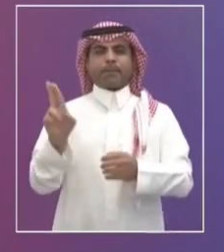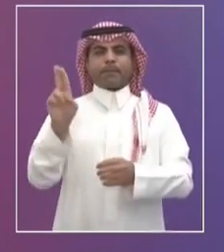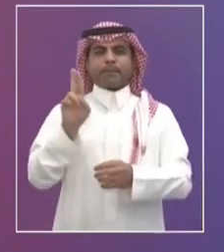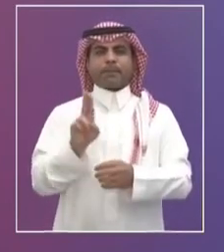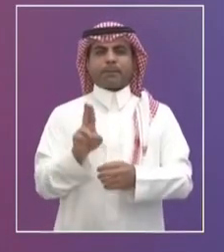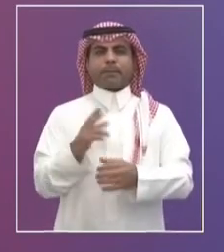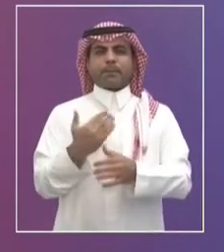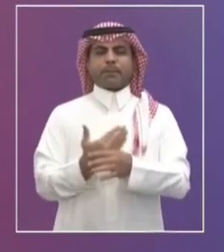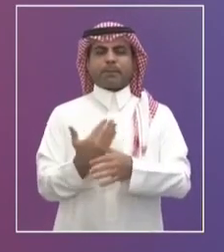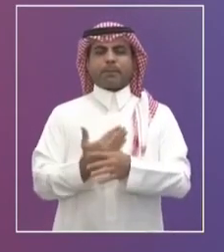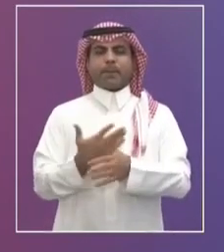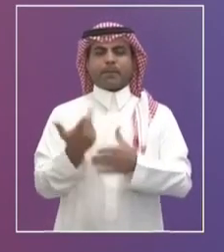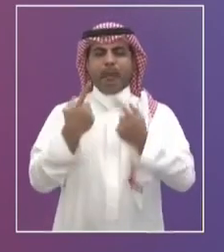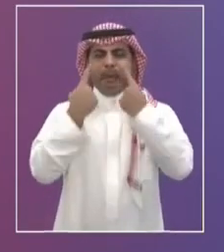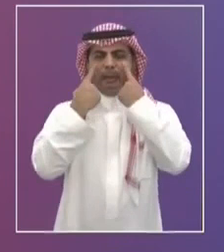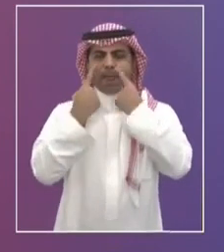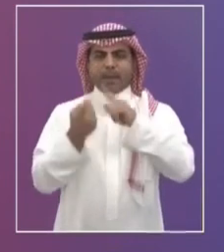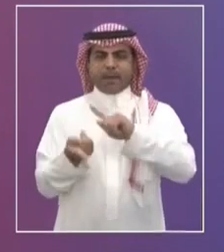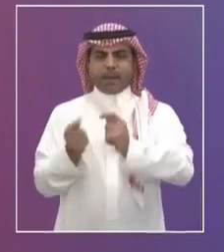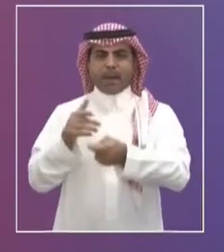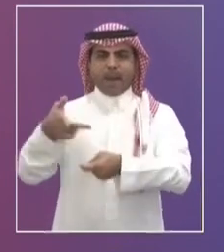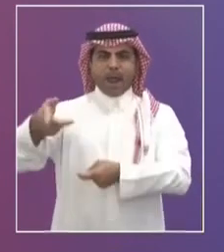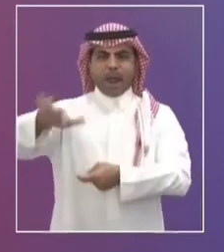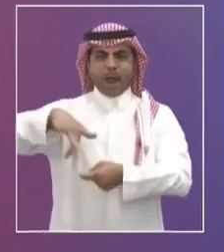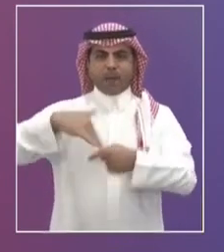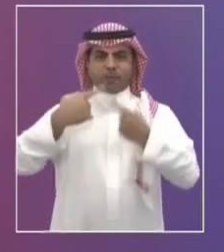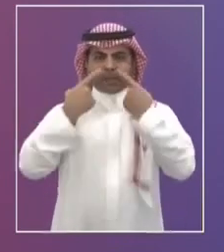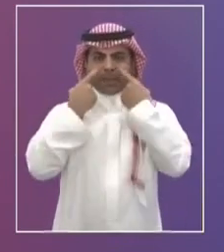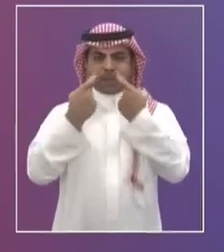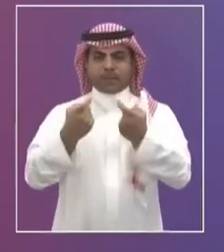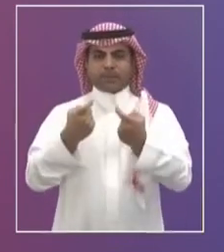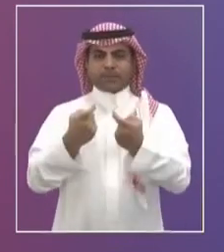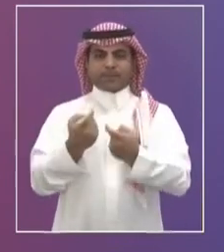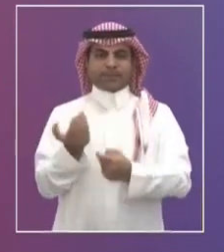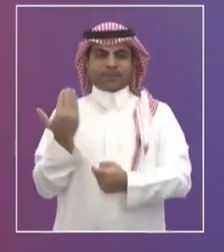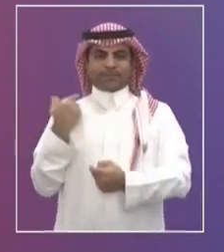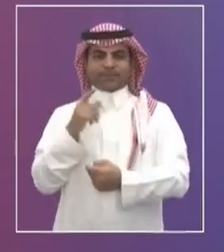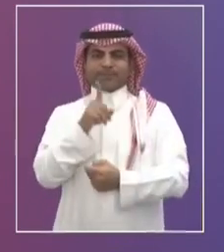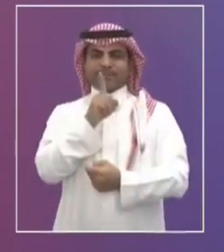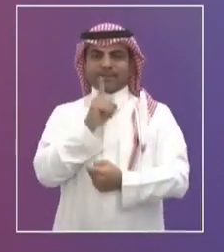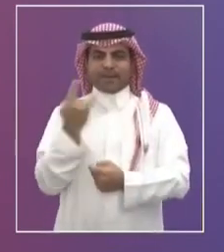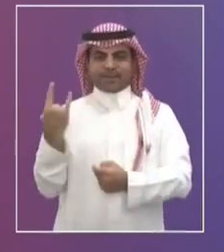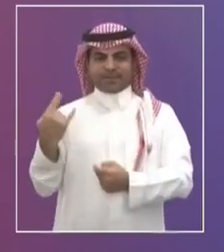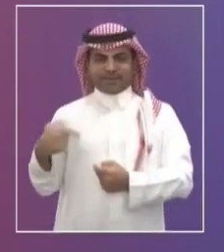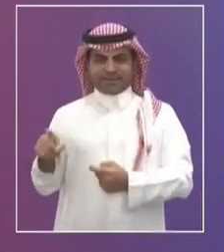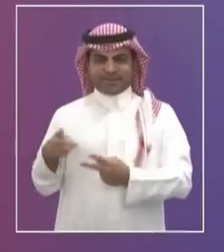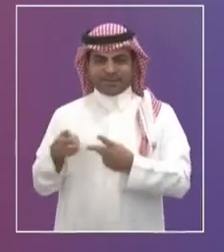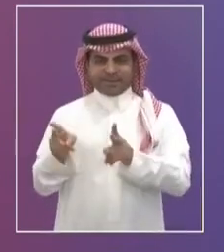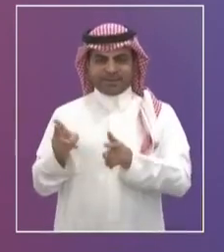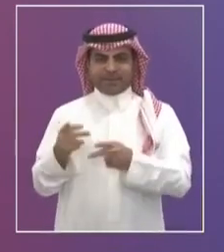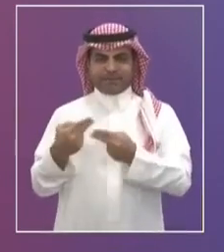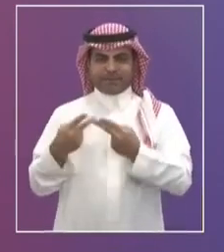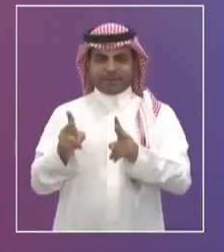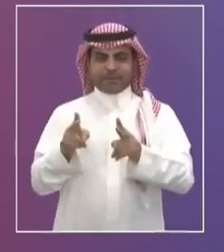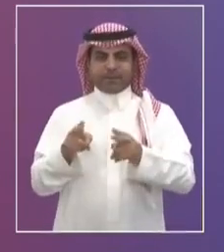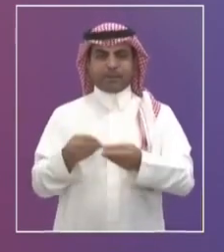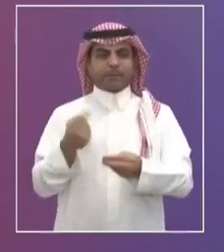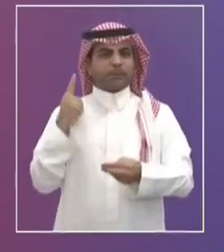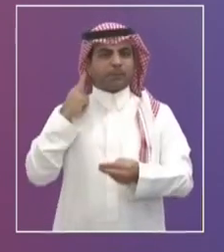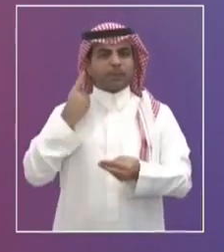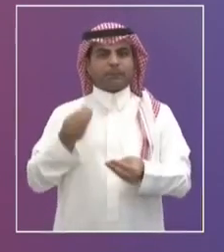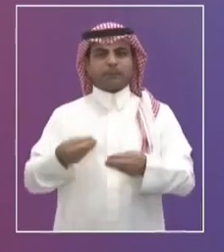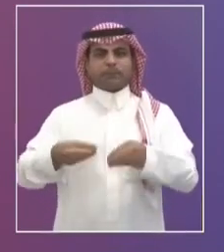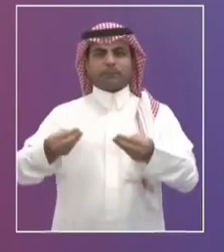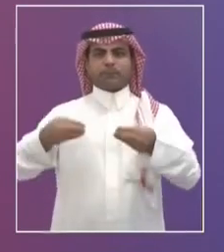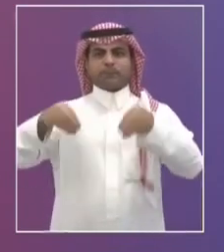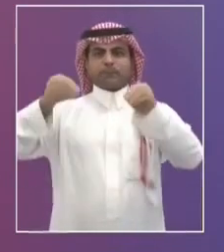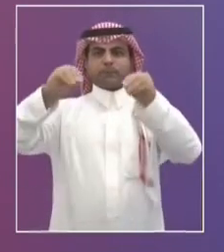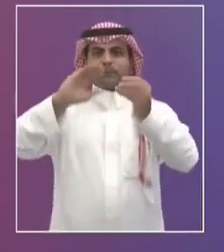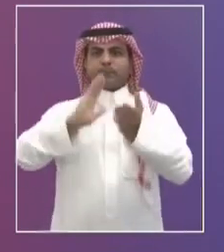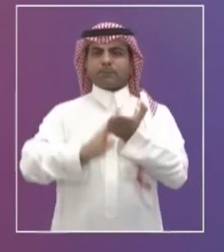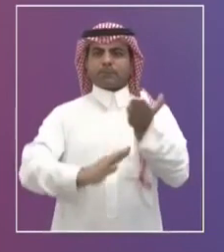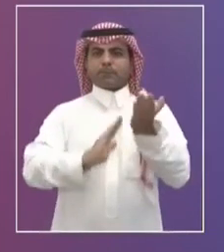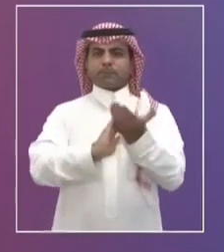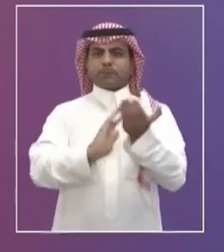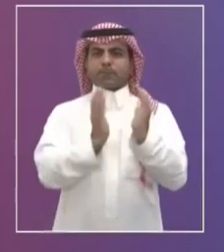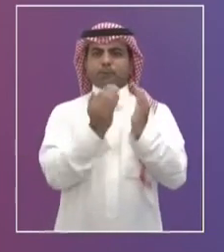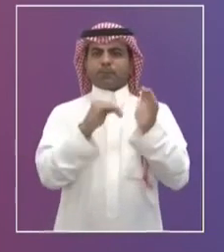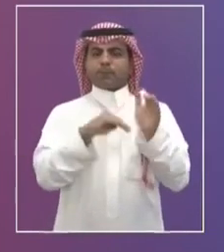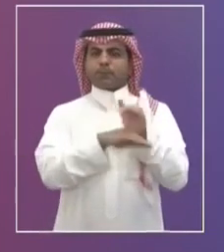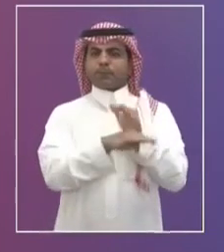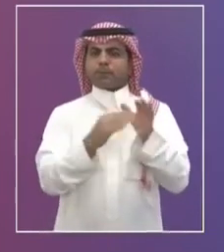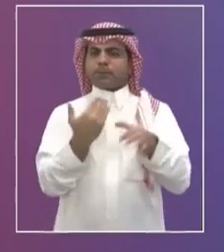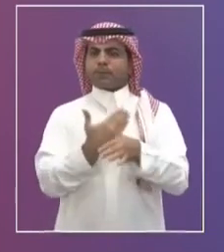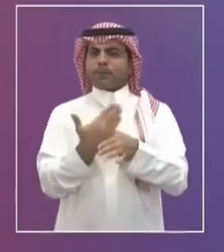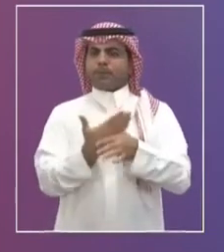بداية العودة للحياة الطبيعية بالتحديد في أوائل شهر شوال الماضي كان هناك ارتفاع كبير في عدد الحالات الحرجة